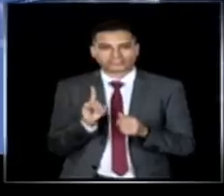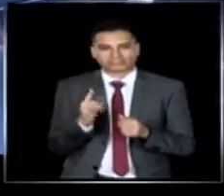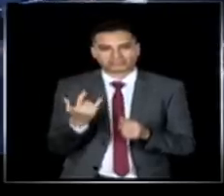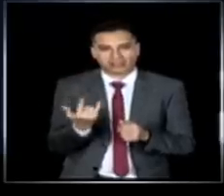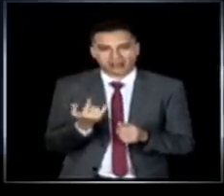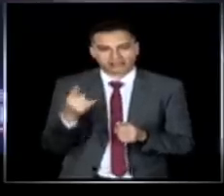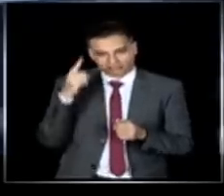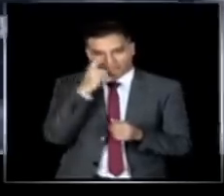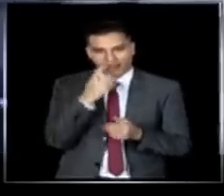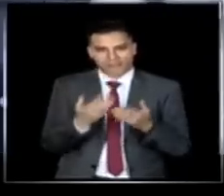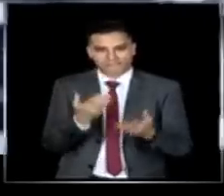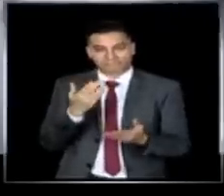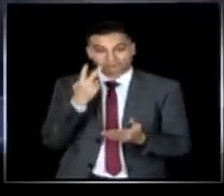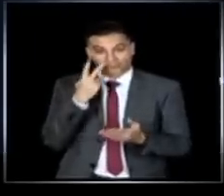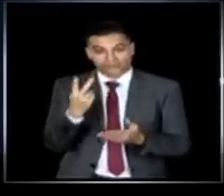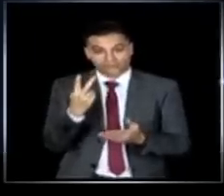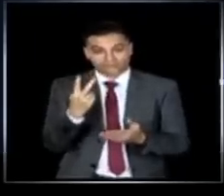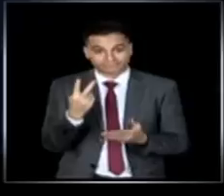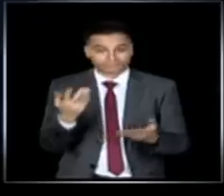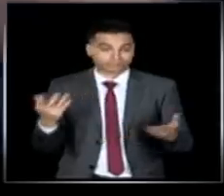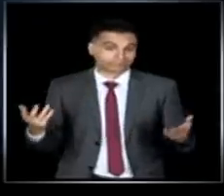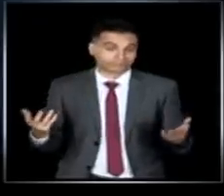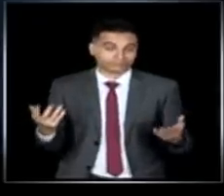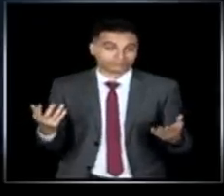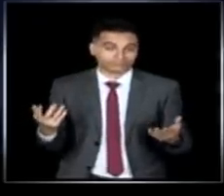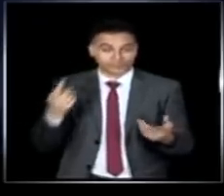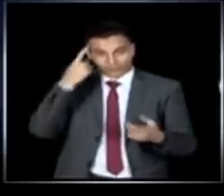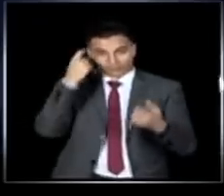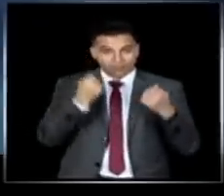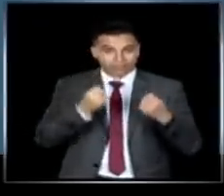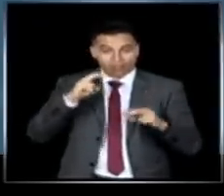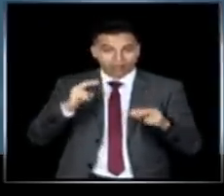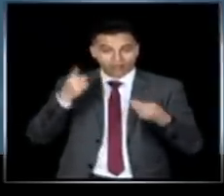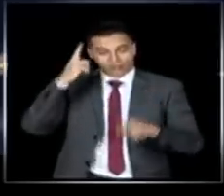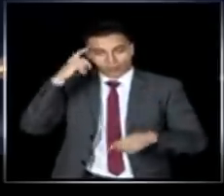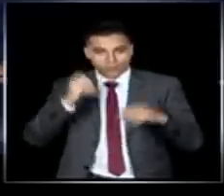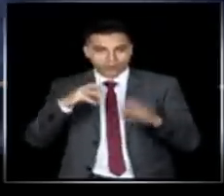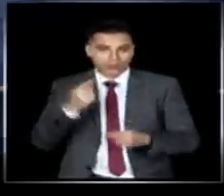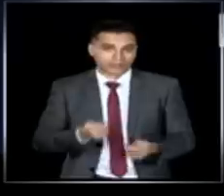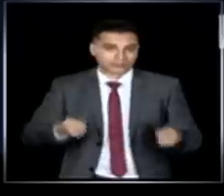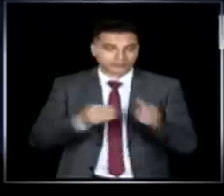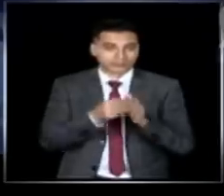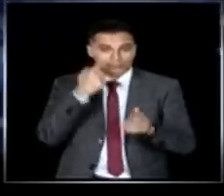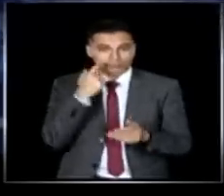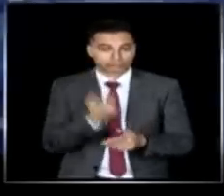سهلة، وأول مرة يبقى تحت ضغط مش متعودين عليه. إجابة صحيحة.